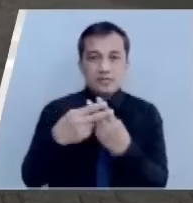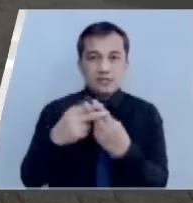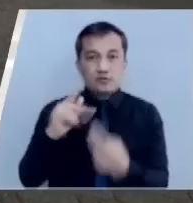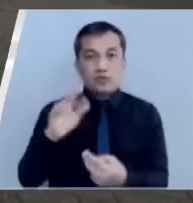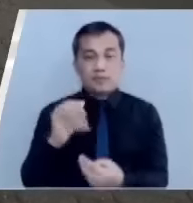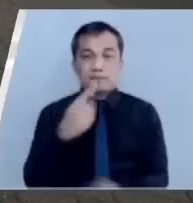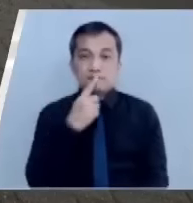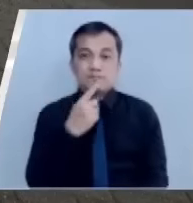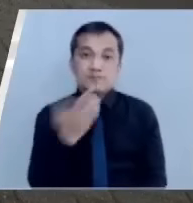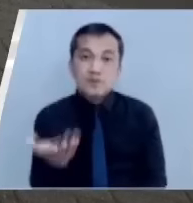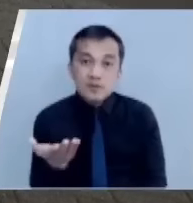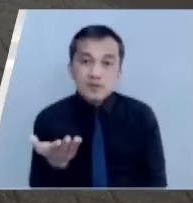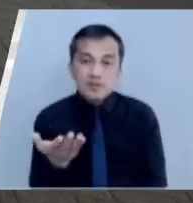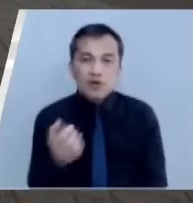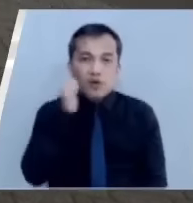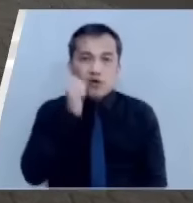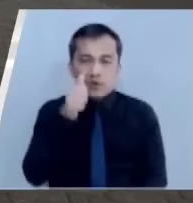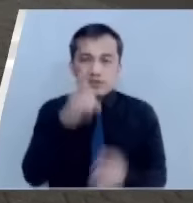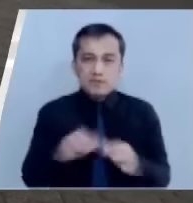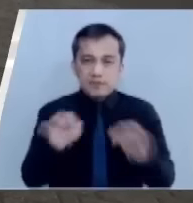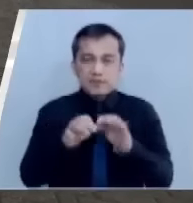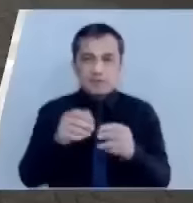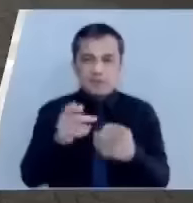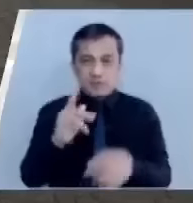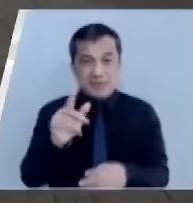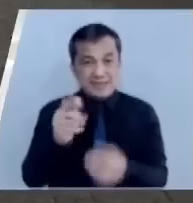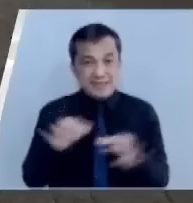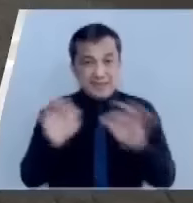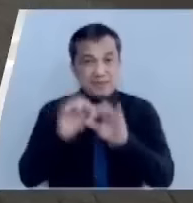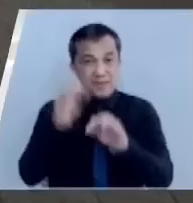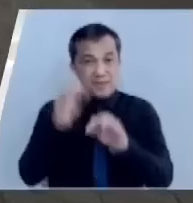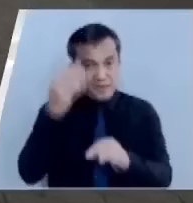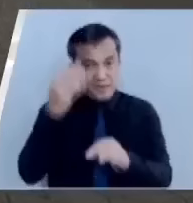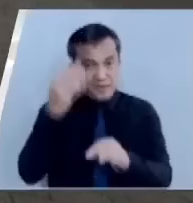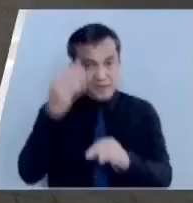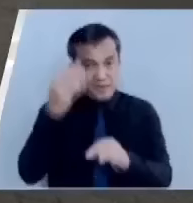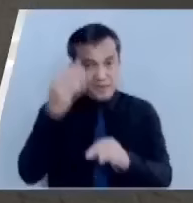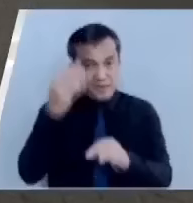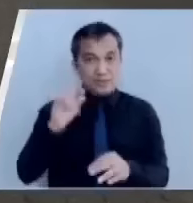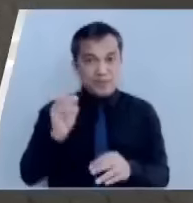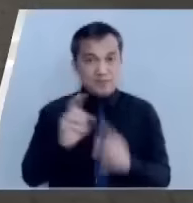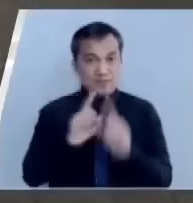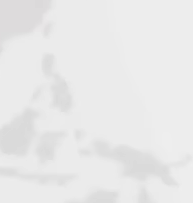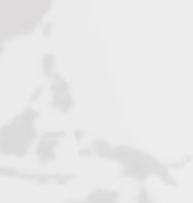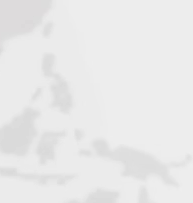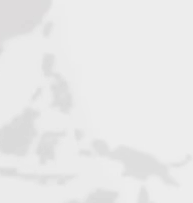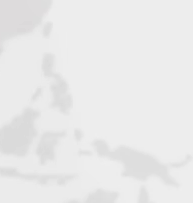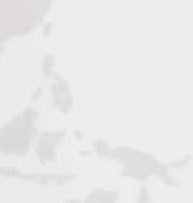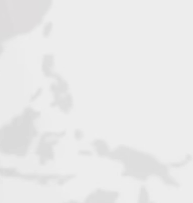Laging tandaan, kimportante ang may alam. Ako po si Kuya Kim at sagot ko kayo 24 oras.